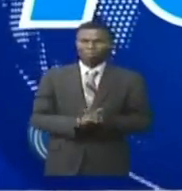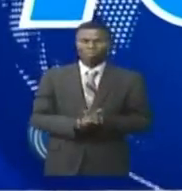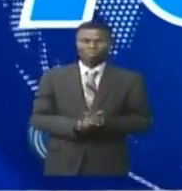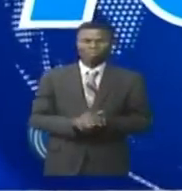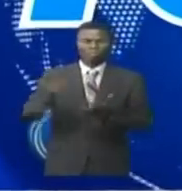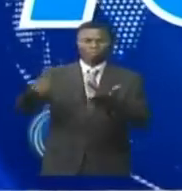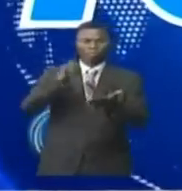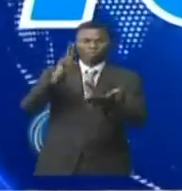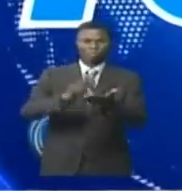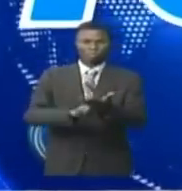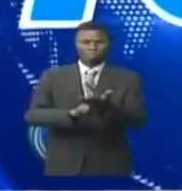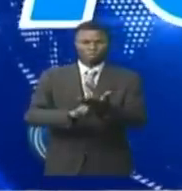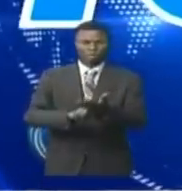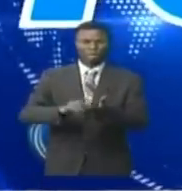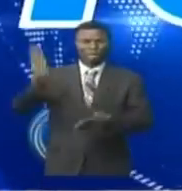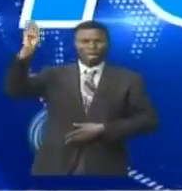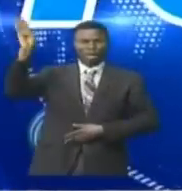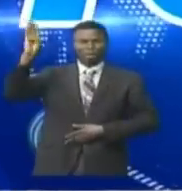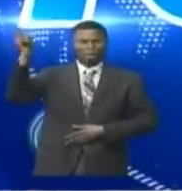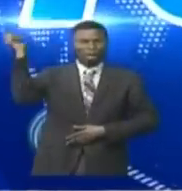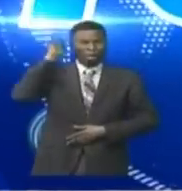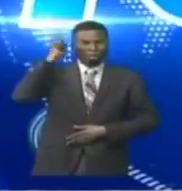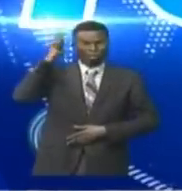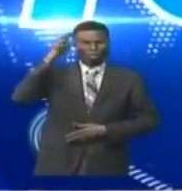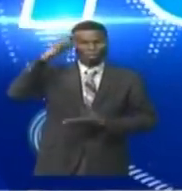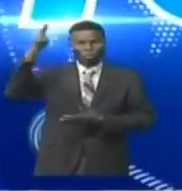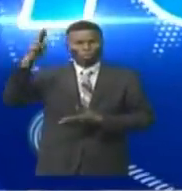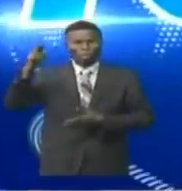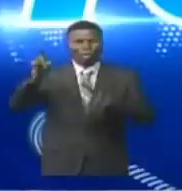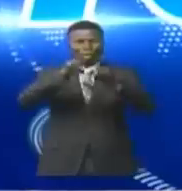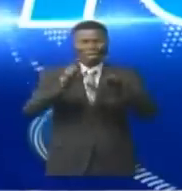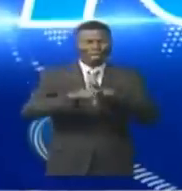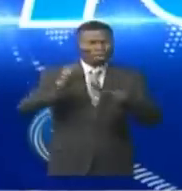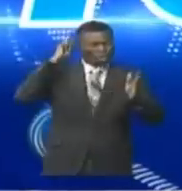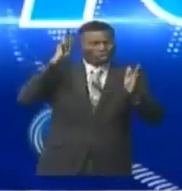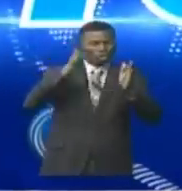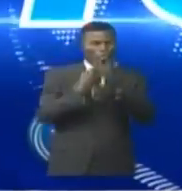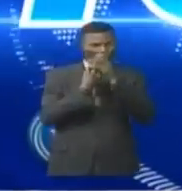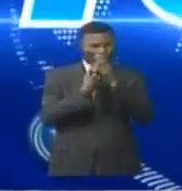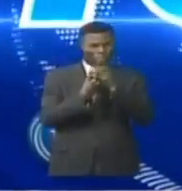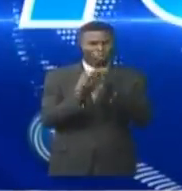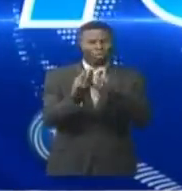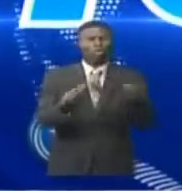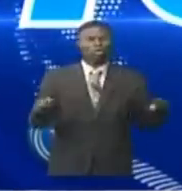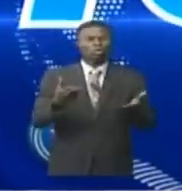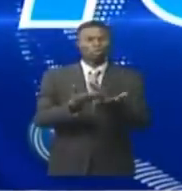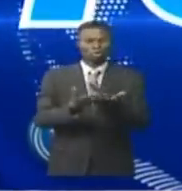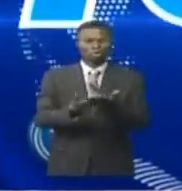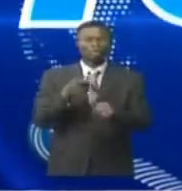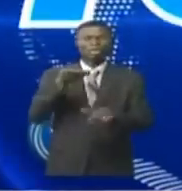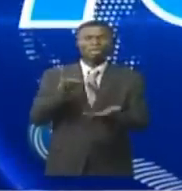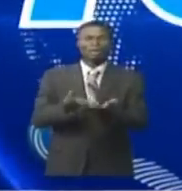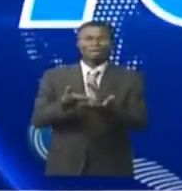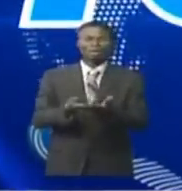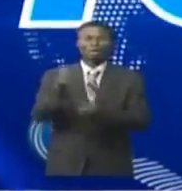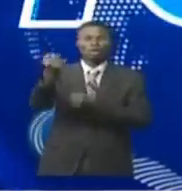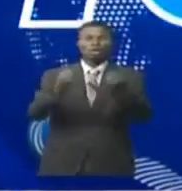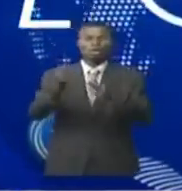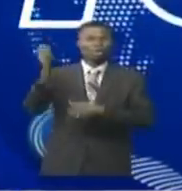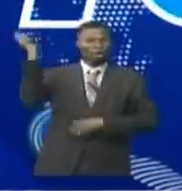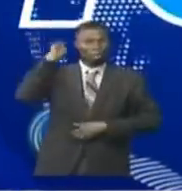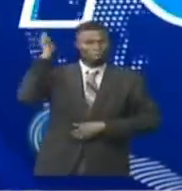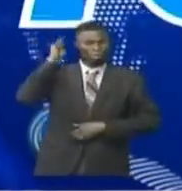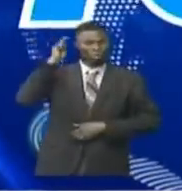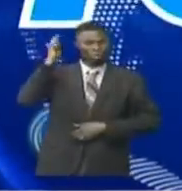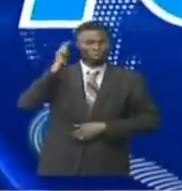entre professeurs de l'université et le gouvernement est sur le point de trouver son dénouement. Il s'agit des véhicules des professeurs qui